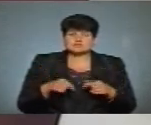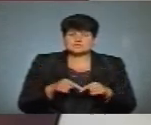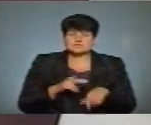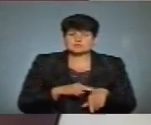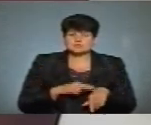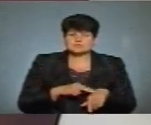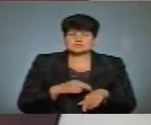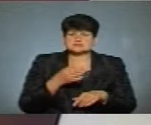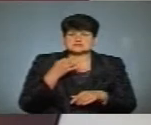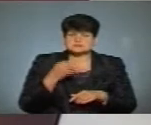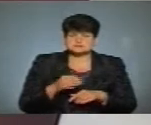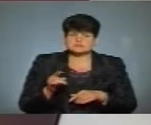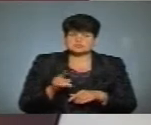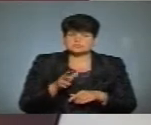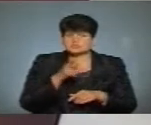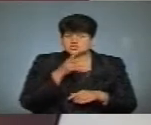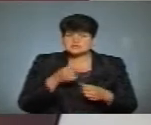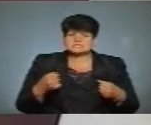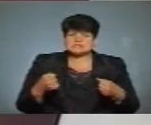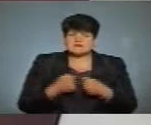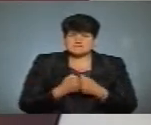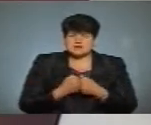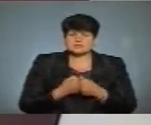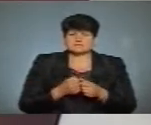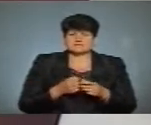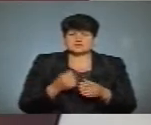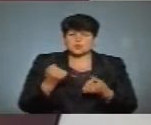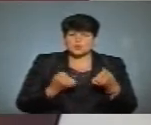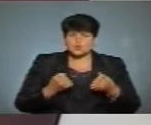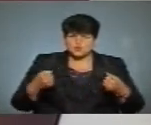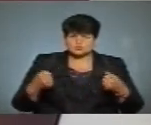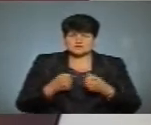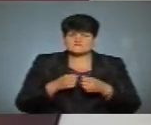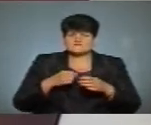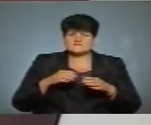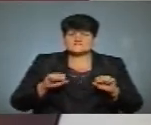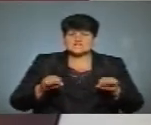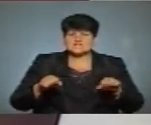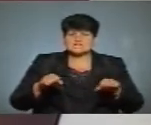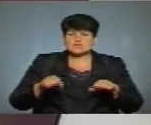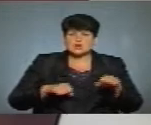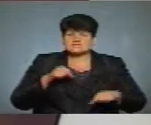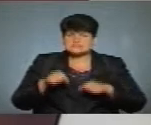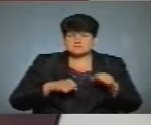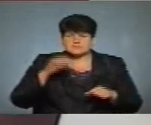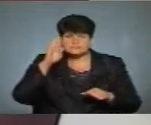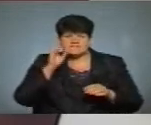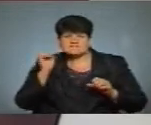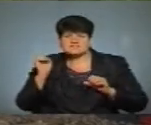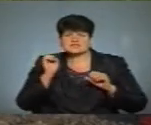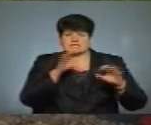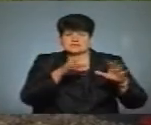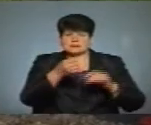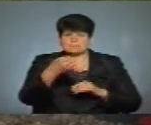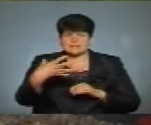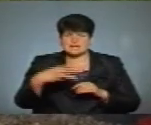Володимир Герасимів розповів, що під час аварії від удару автомобіля велосипед восьмирічного хлопця відкинуло на 15 метрів, у